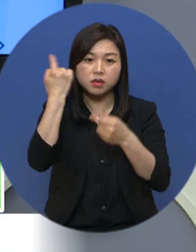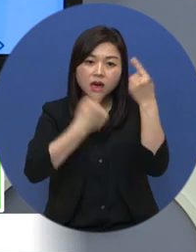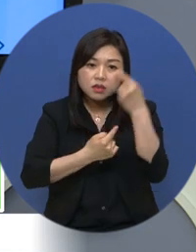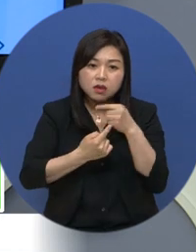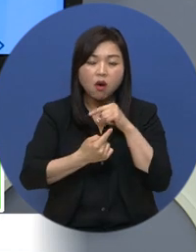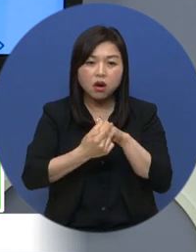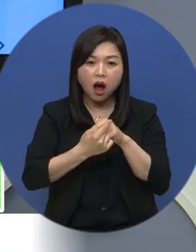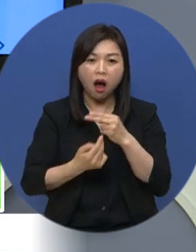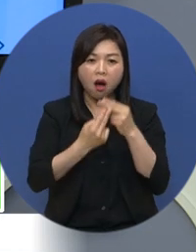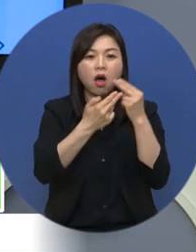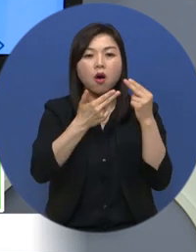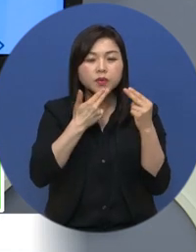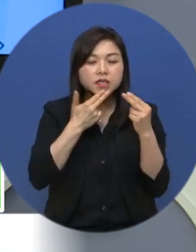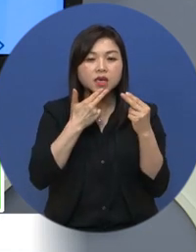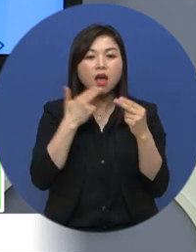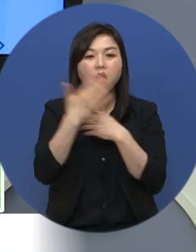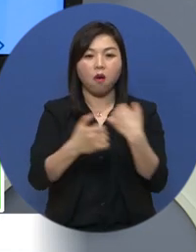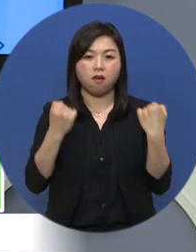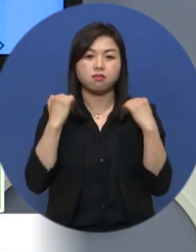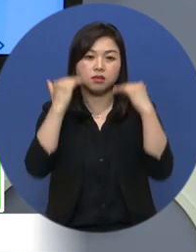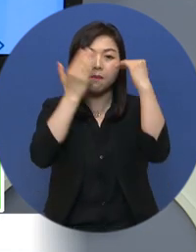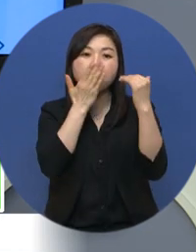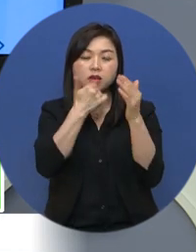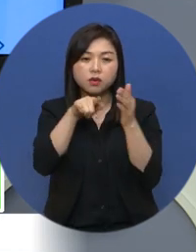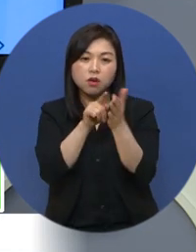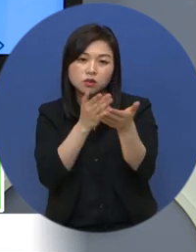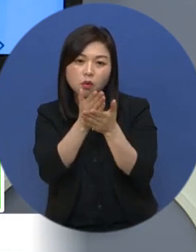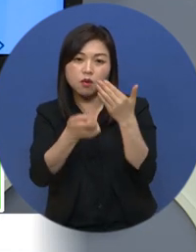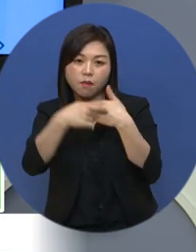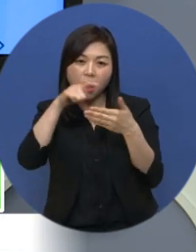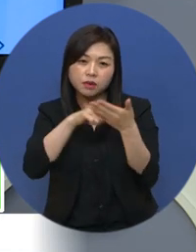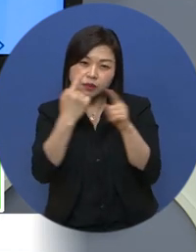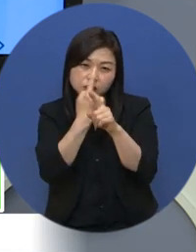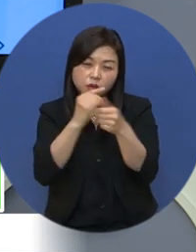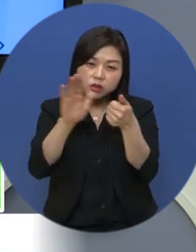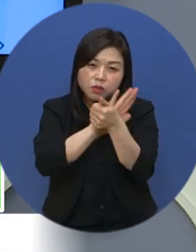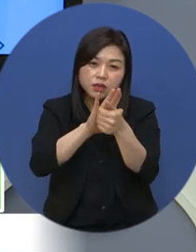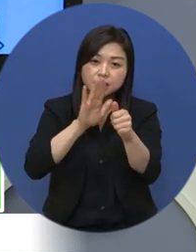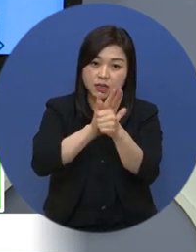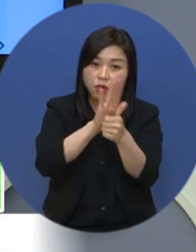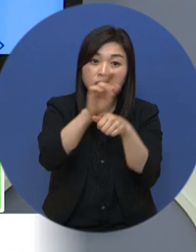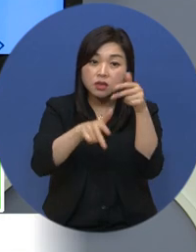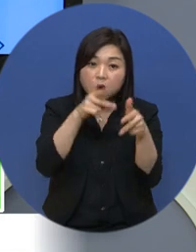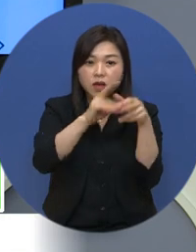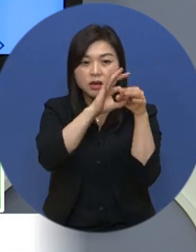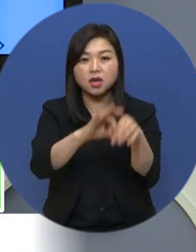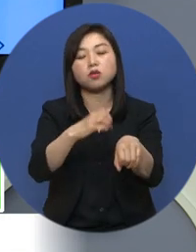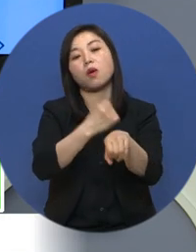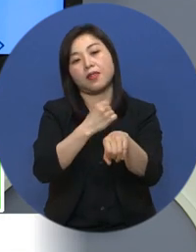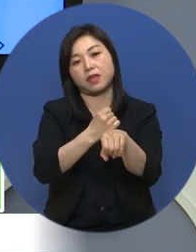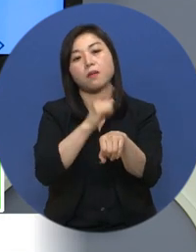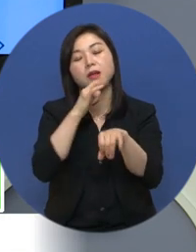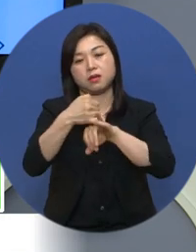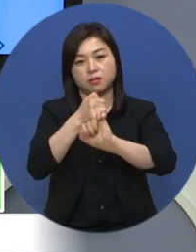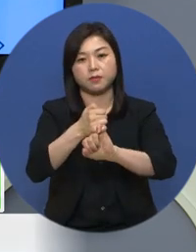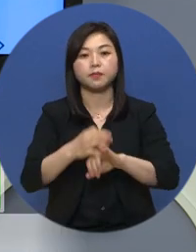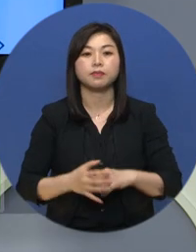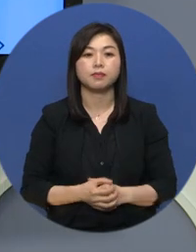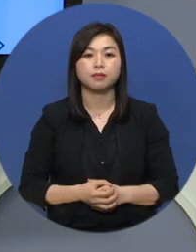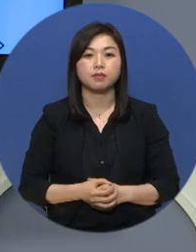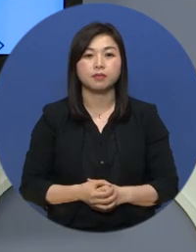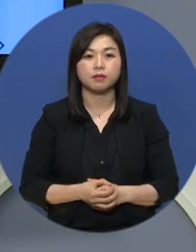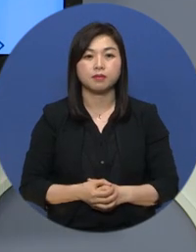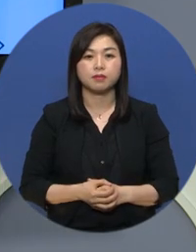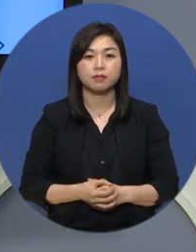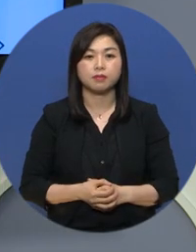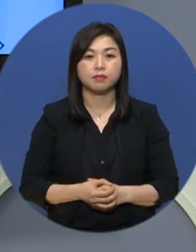않고 건강하게 성장할 수 있도록 전문적인 심리치료 서비스를 지원하는 사업을 지속적으로 확대해 나가겠다 고 밝혔습니다